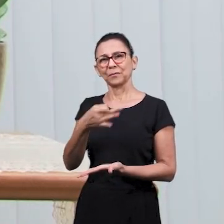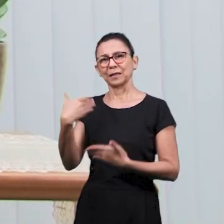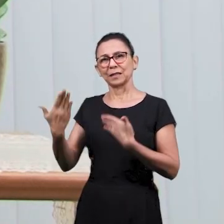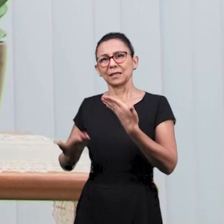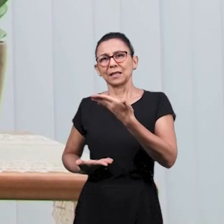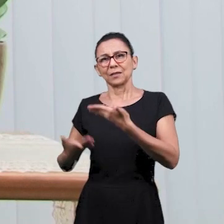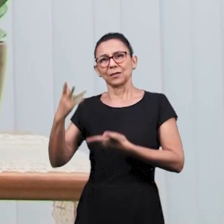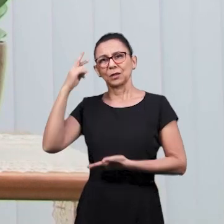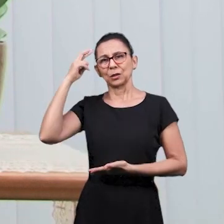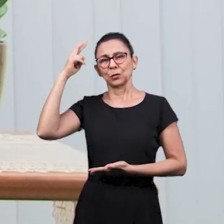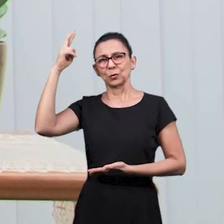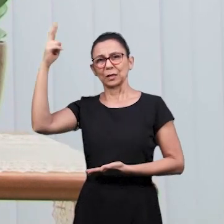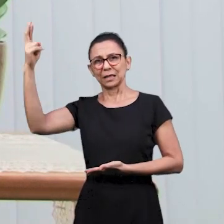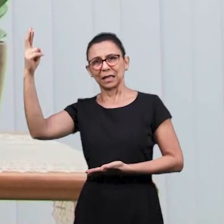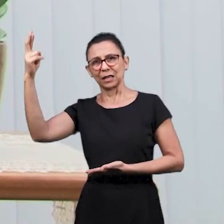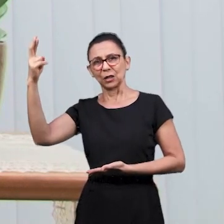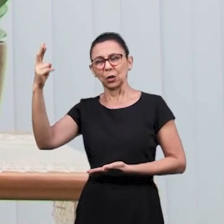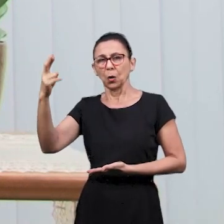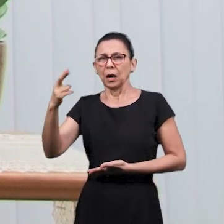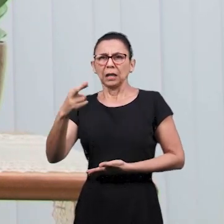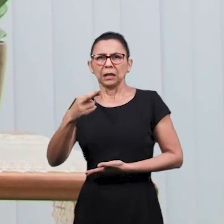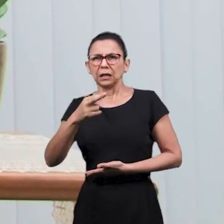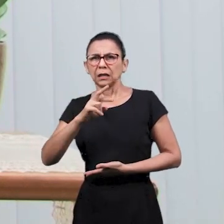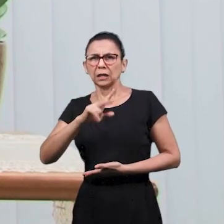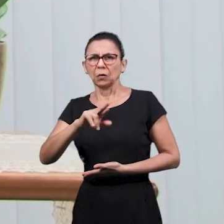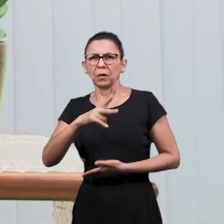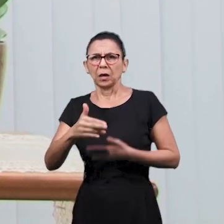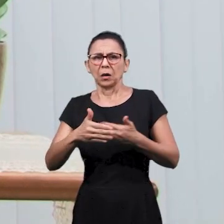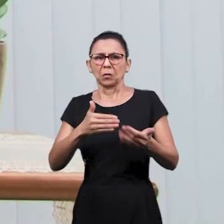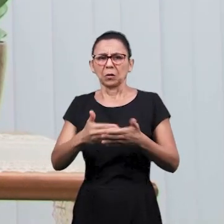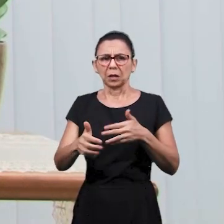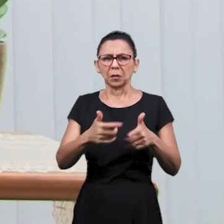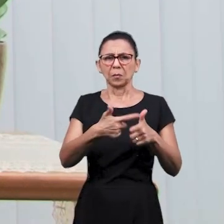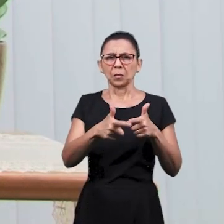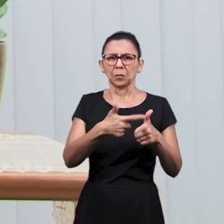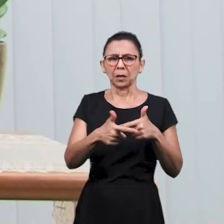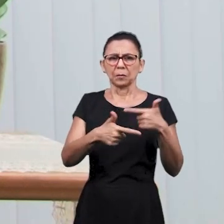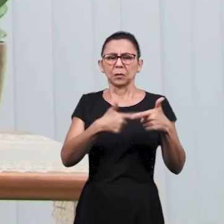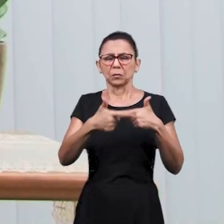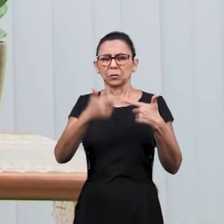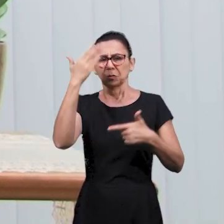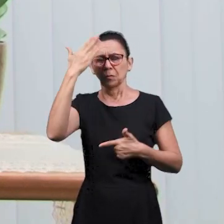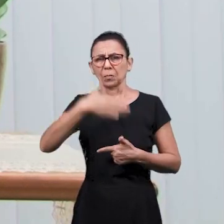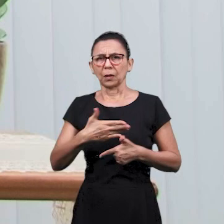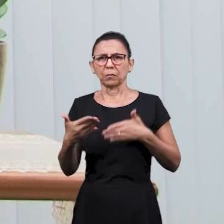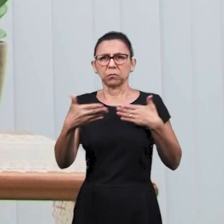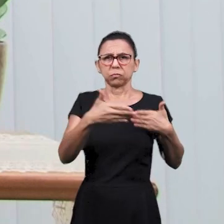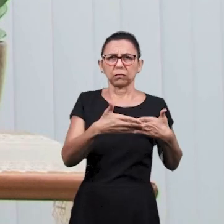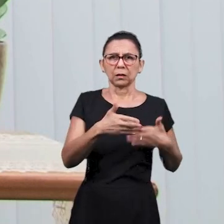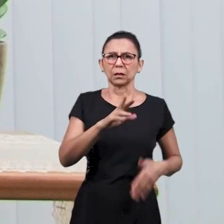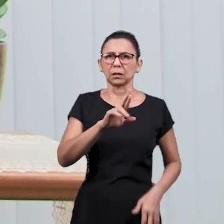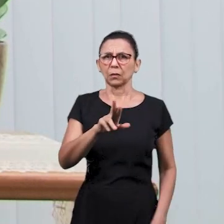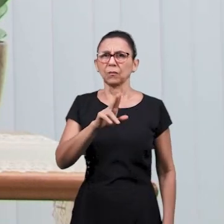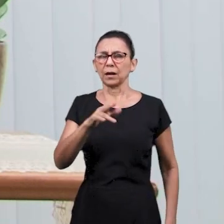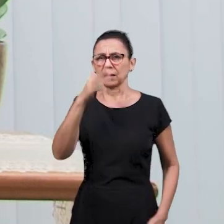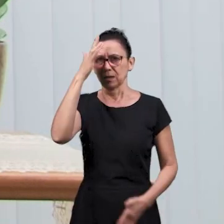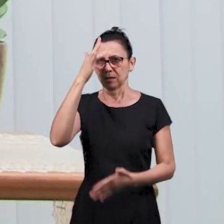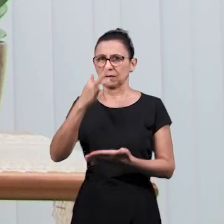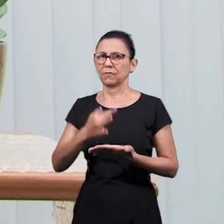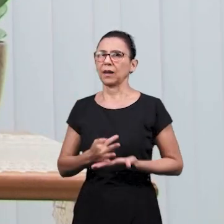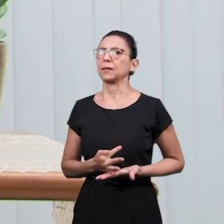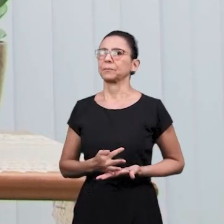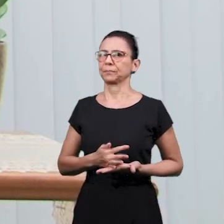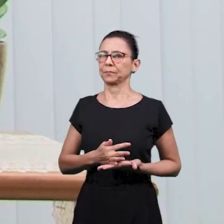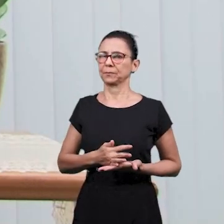чтобы мы стояли в присутствии Господнем, и никакое, ничто не смогло бы пошатнуть нас. И именно этой веры